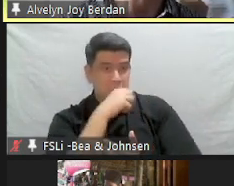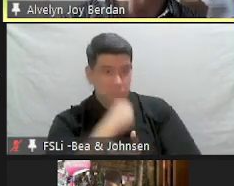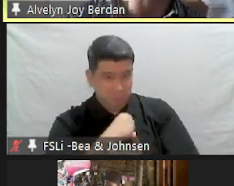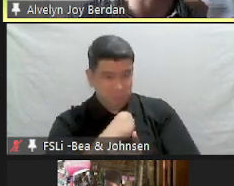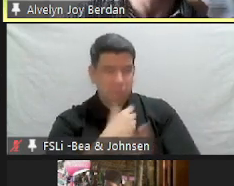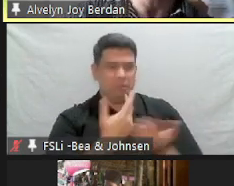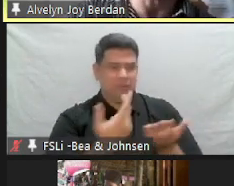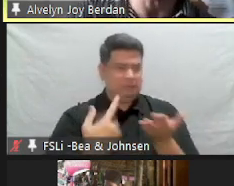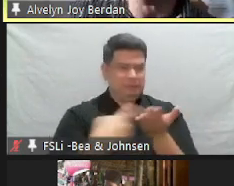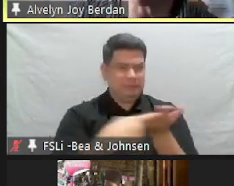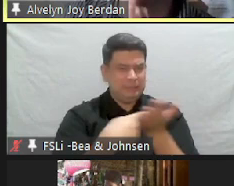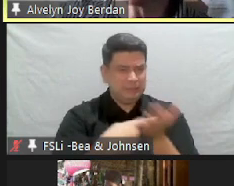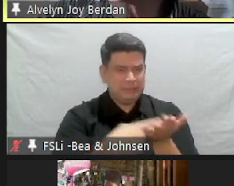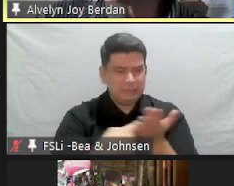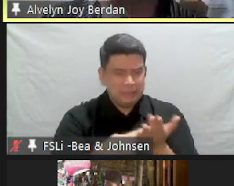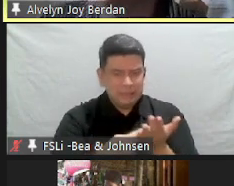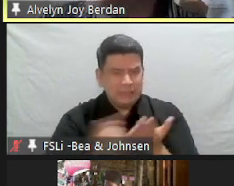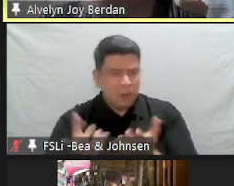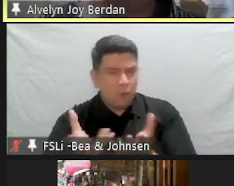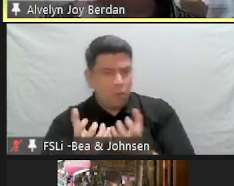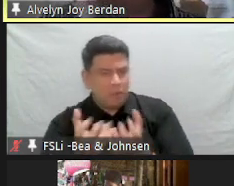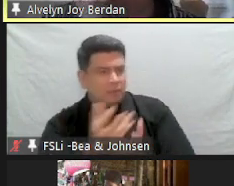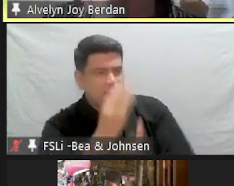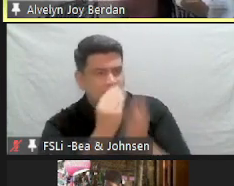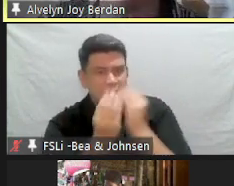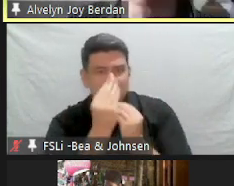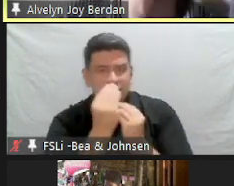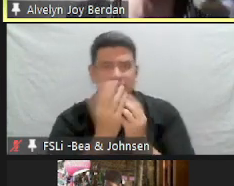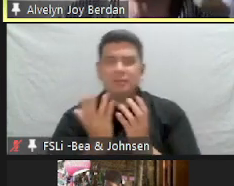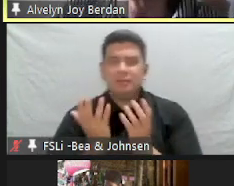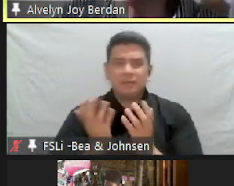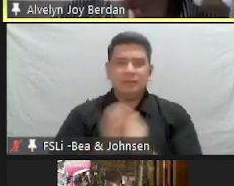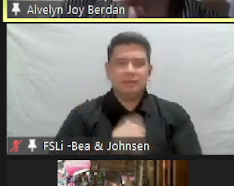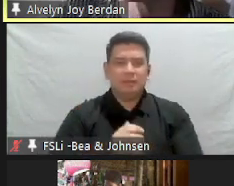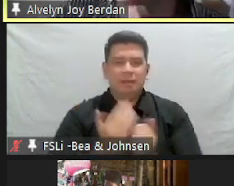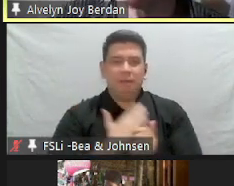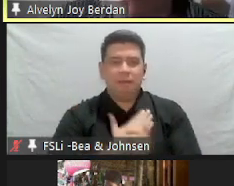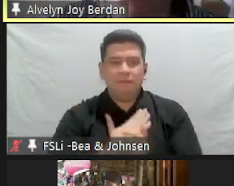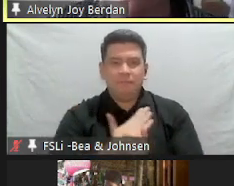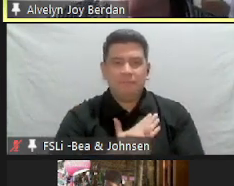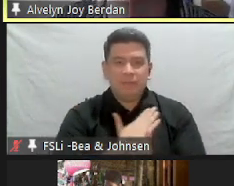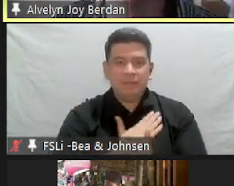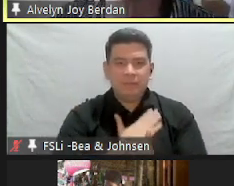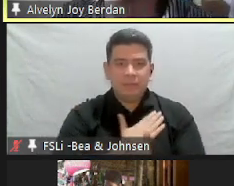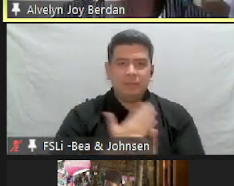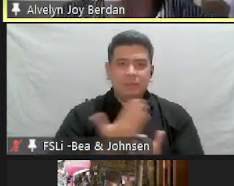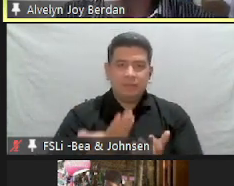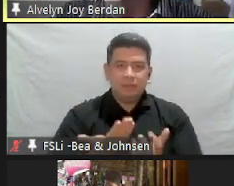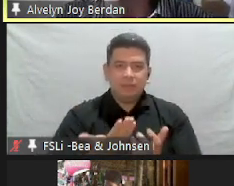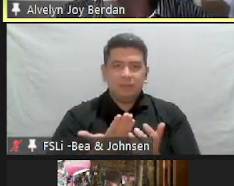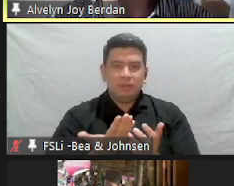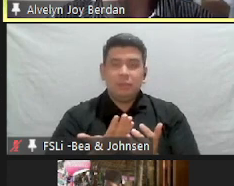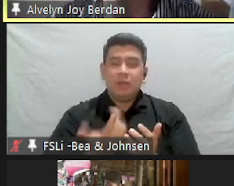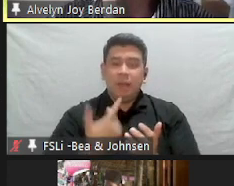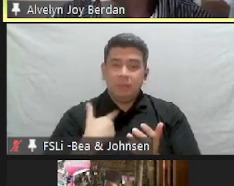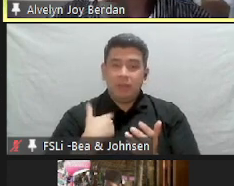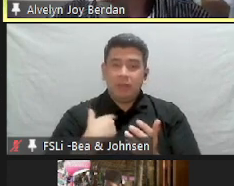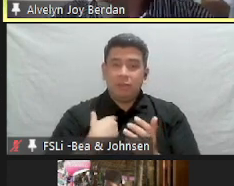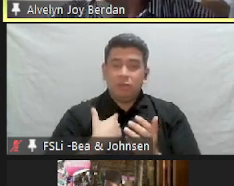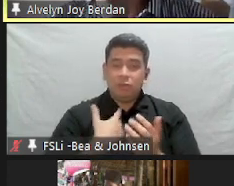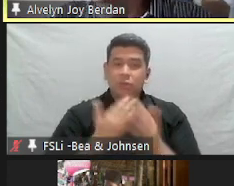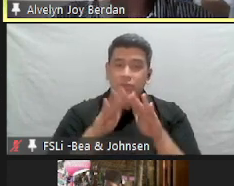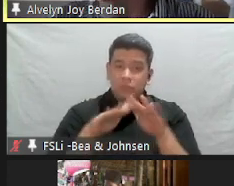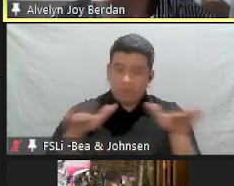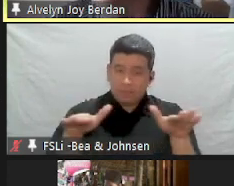mga kabataan. Kaya po, pahintulutan niyo po na magkaroon tayo ng saglit na child safeguarding policy, protocol